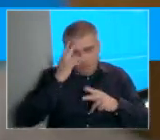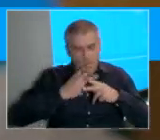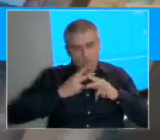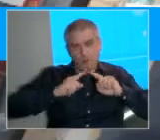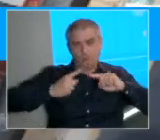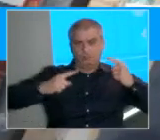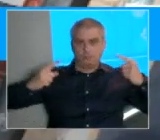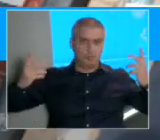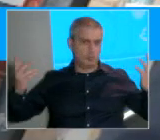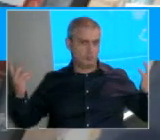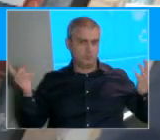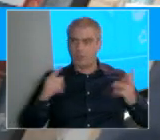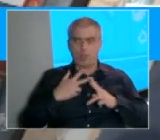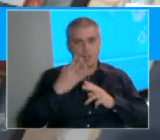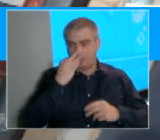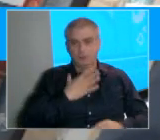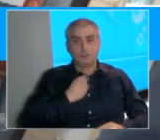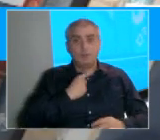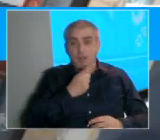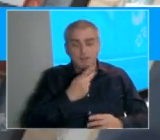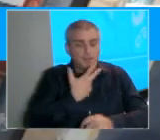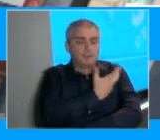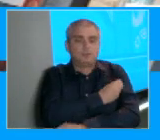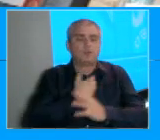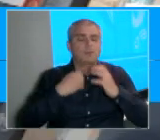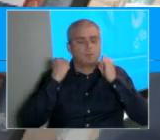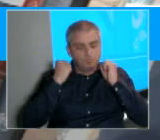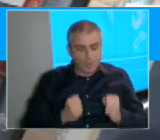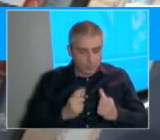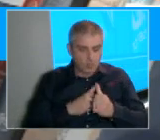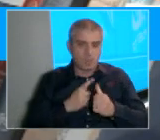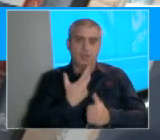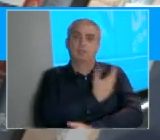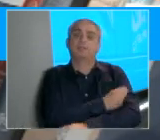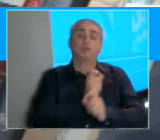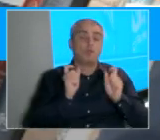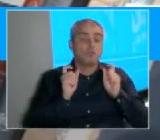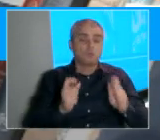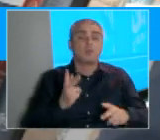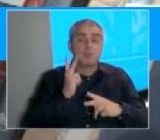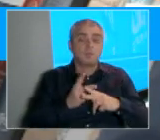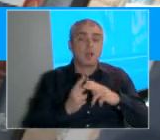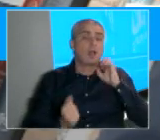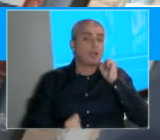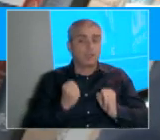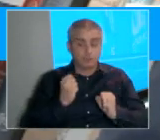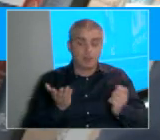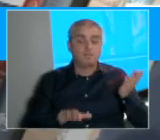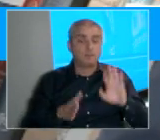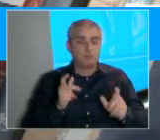מיני מחלות, לא רק בשפעת. החיסון הזה בטוח, החיסון הזה מונע תחלואה קשה